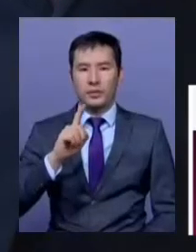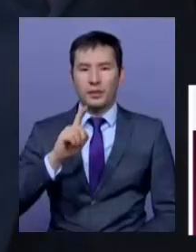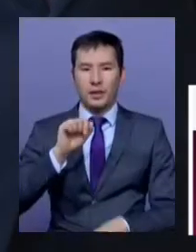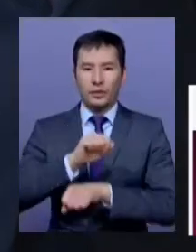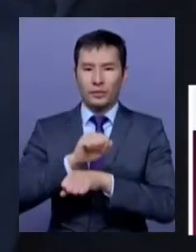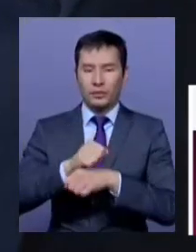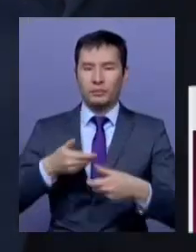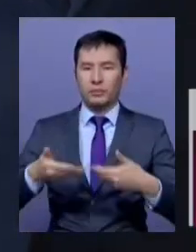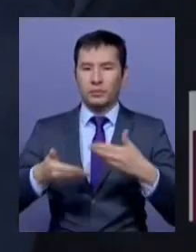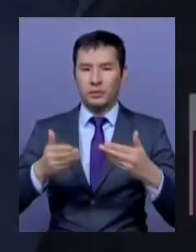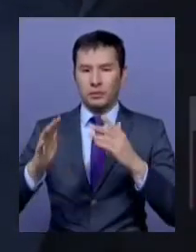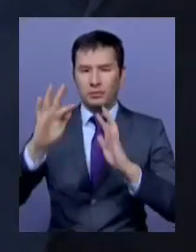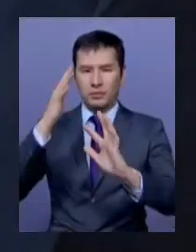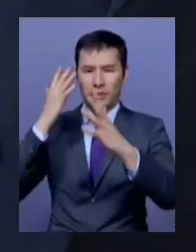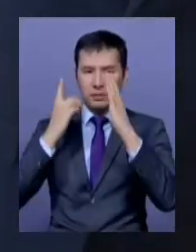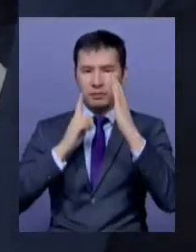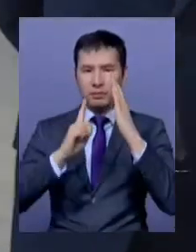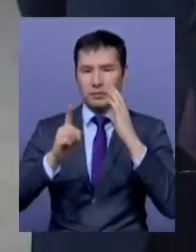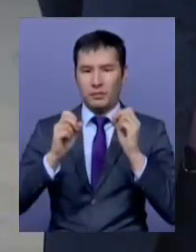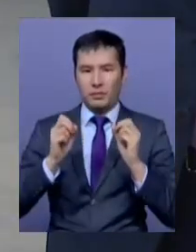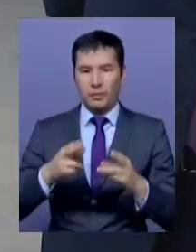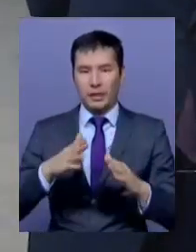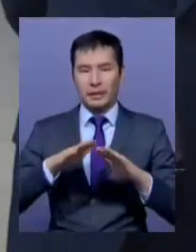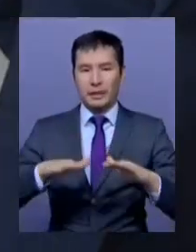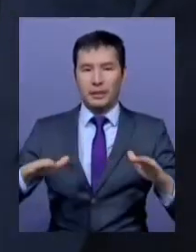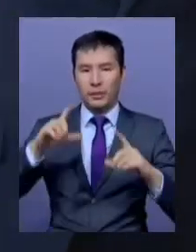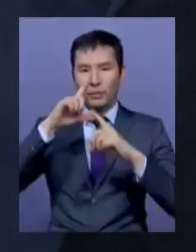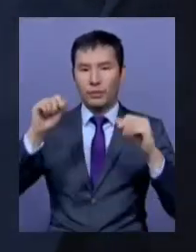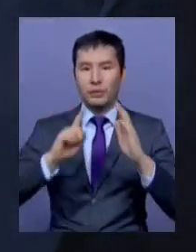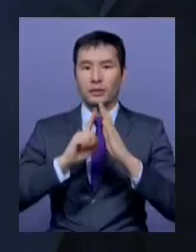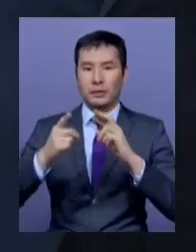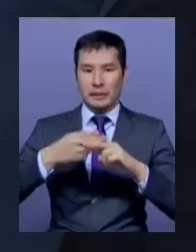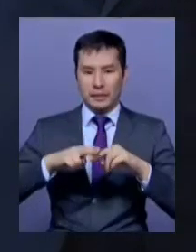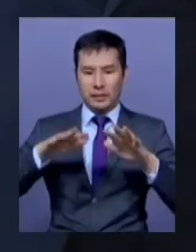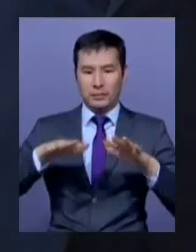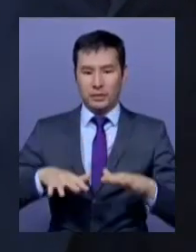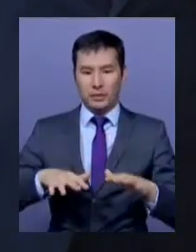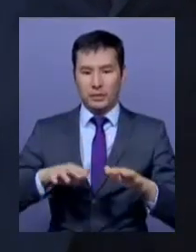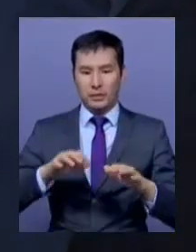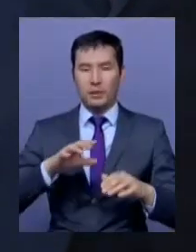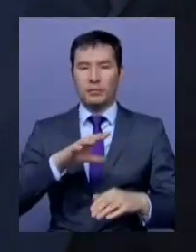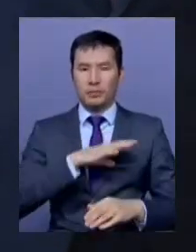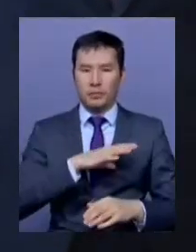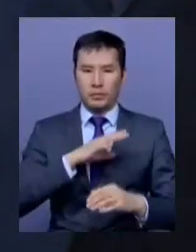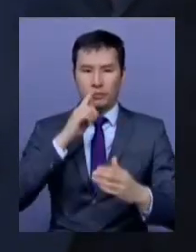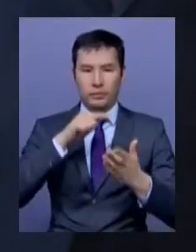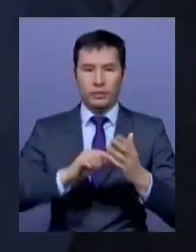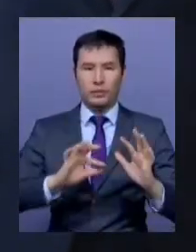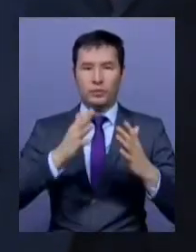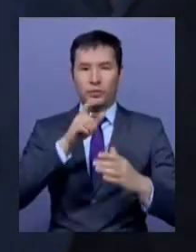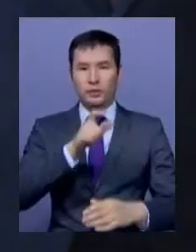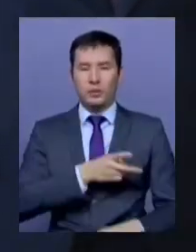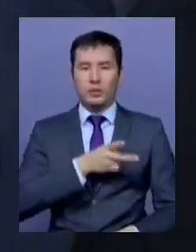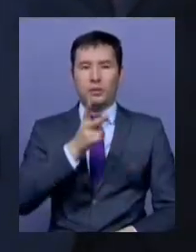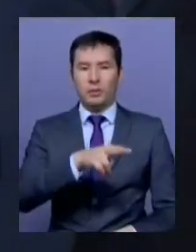органдар тарапынан келтірілетін кез келген кедергі елімізге қарсы жасалған қылмыс ретінде қаралатынына арнайы тоқталдым.